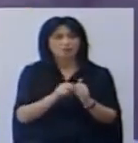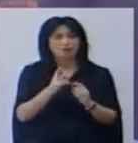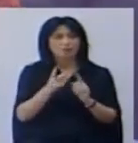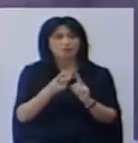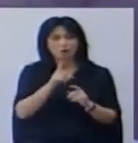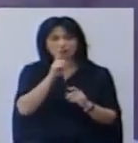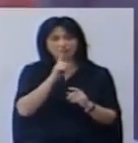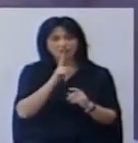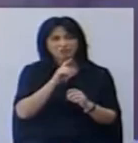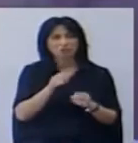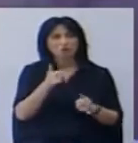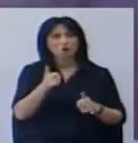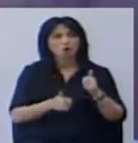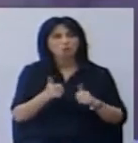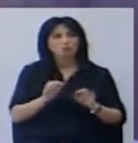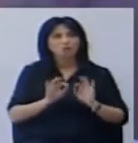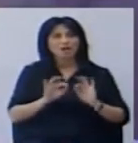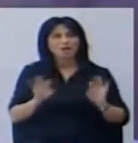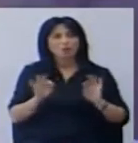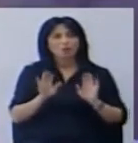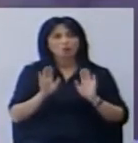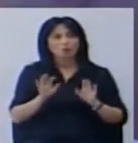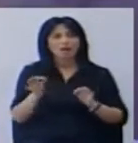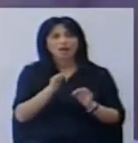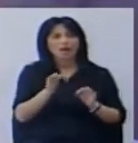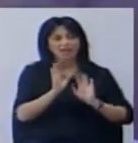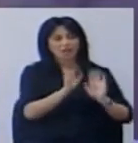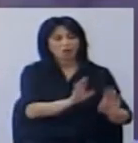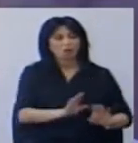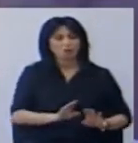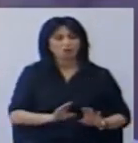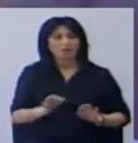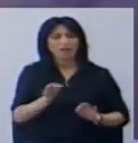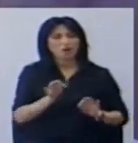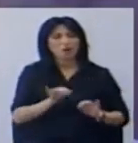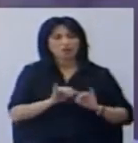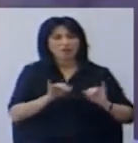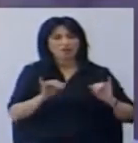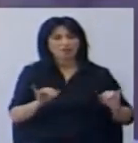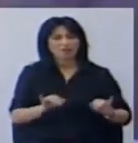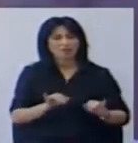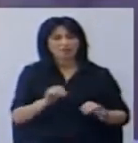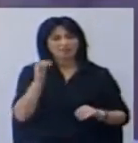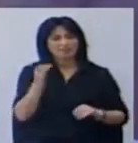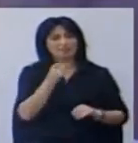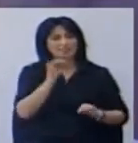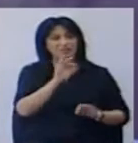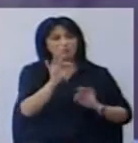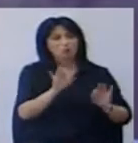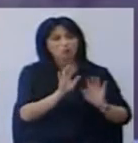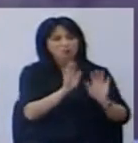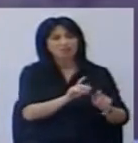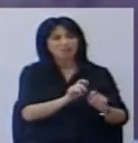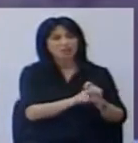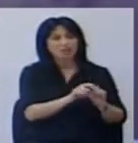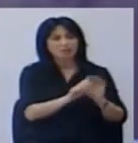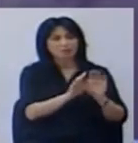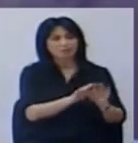მეორე თვეში კონკურსები გამოცხადება მხოლოდ რეგიონების განვითარებისთვის და საინტერესო პროექტები